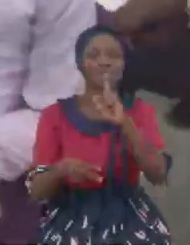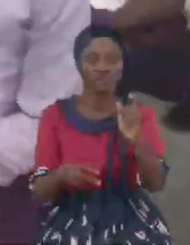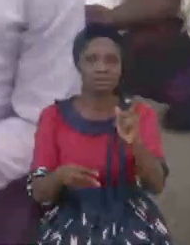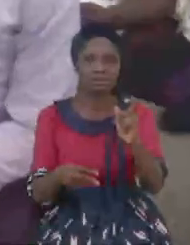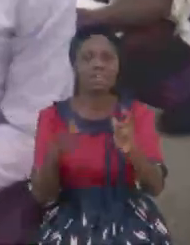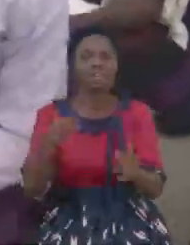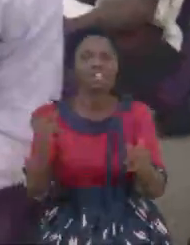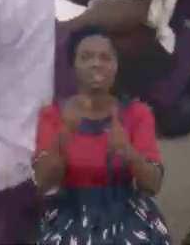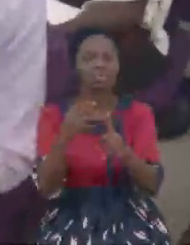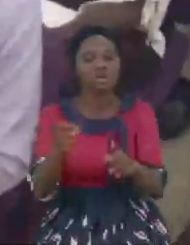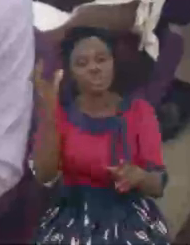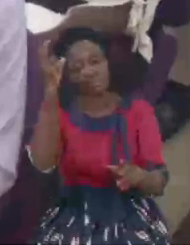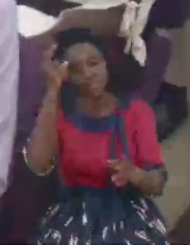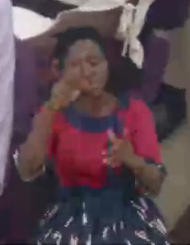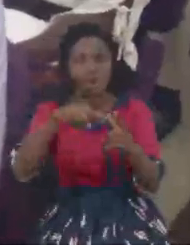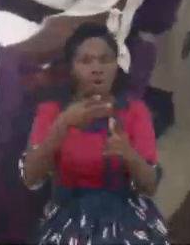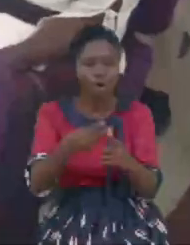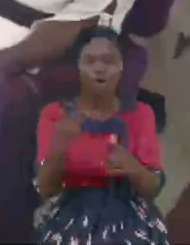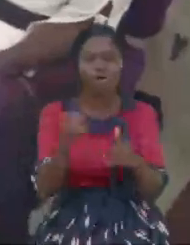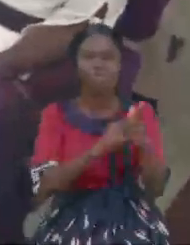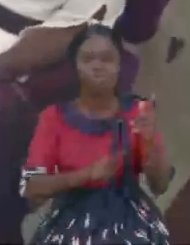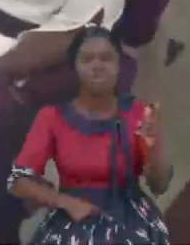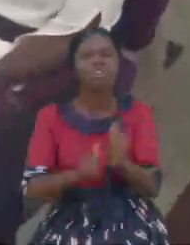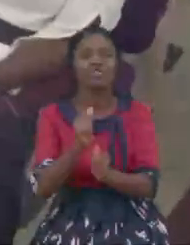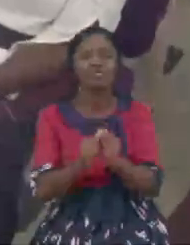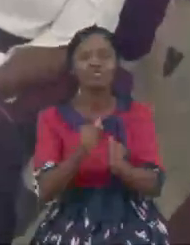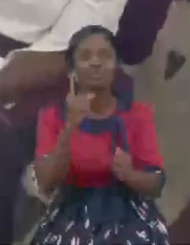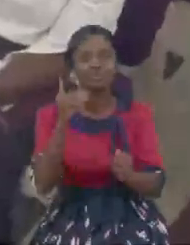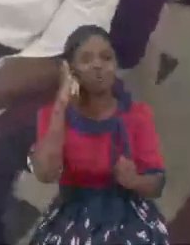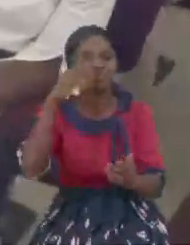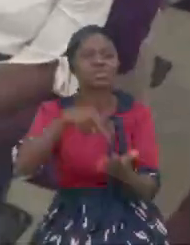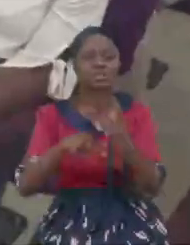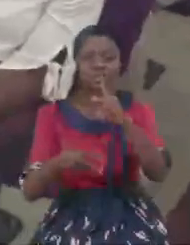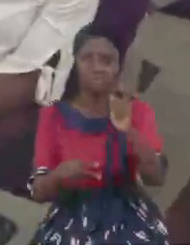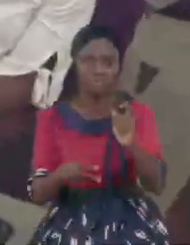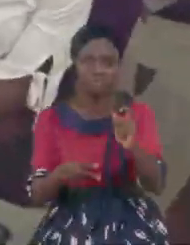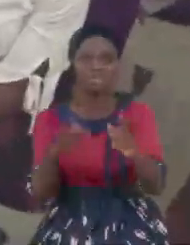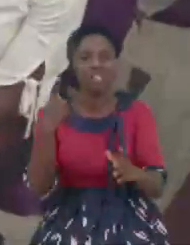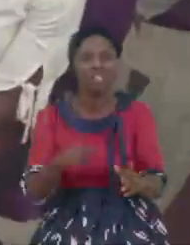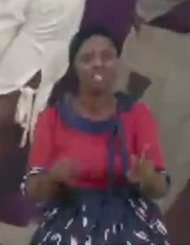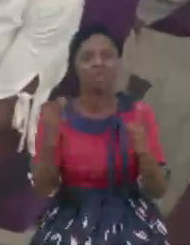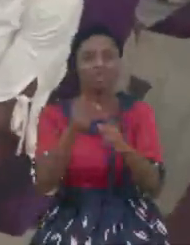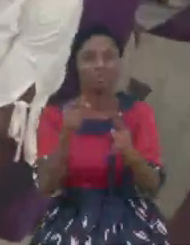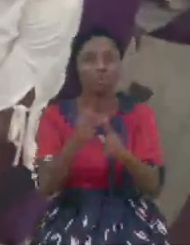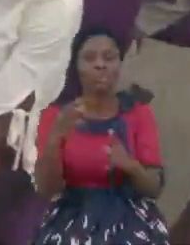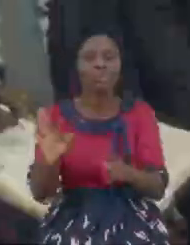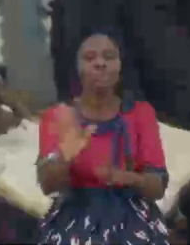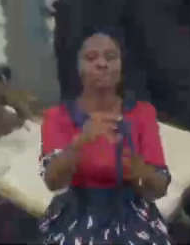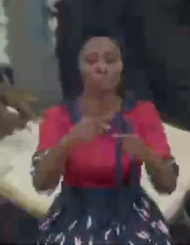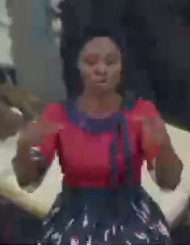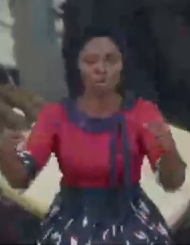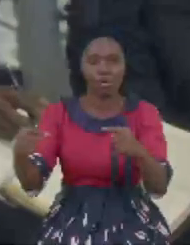Seigneur, laquelle s'accomplira? La parole de votre capteur, ou